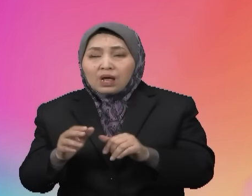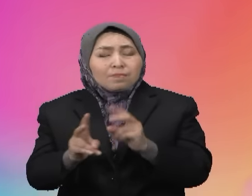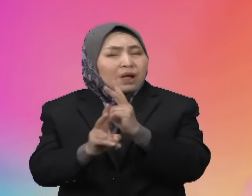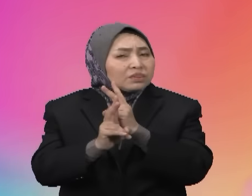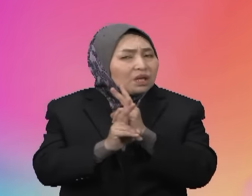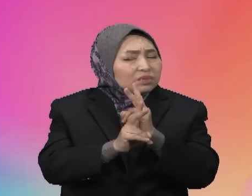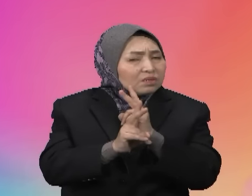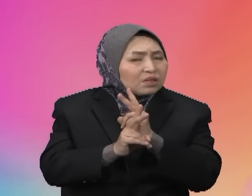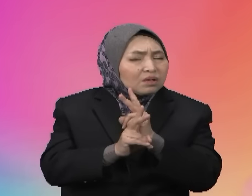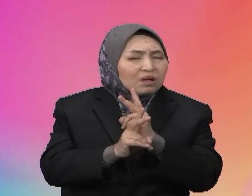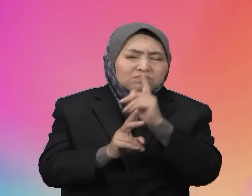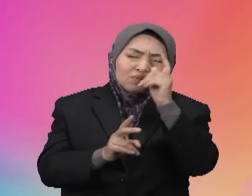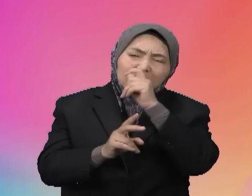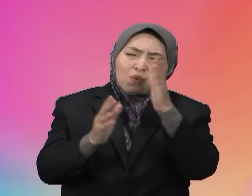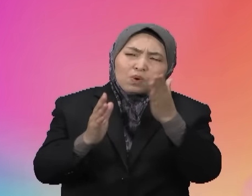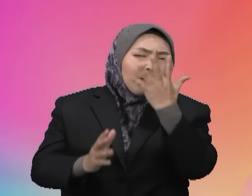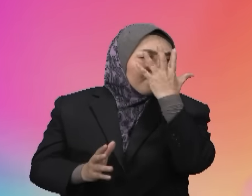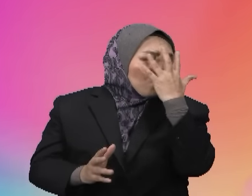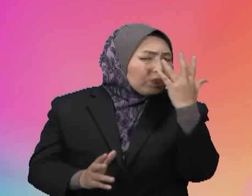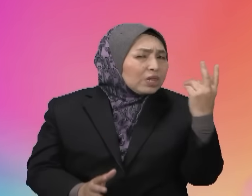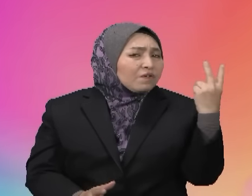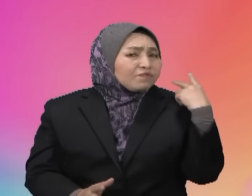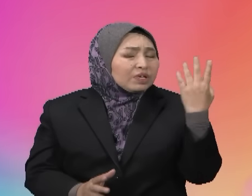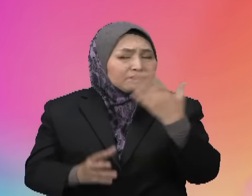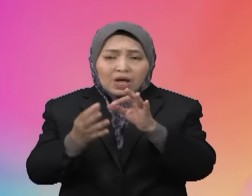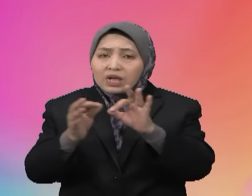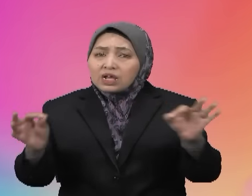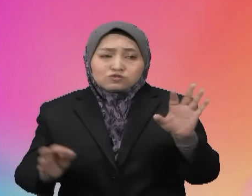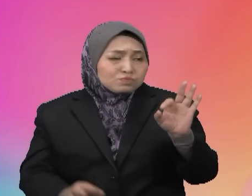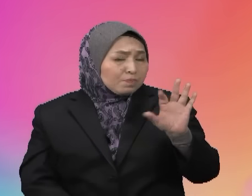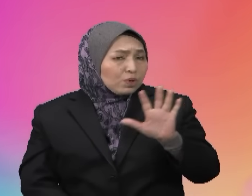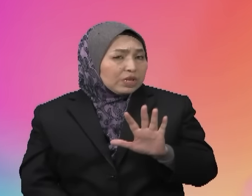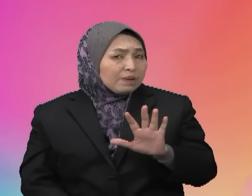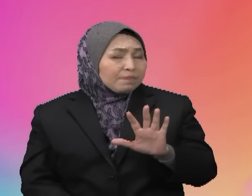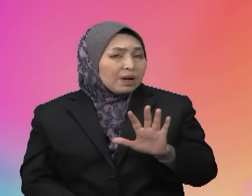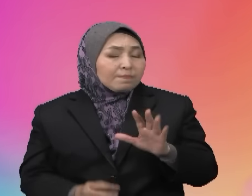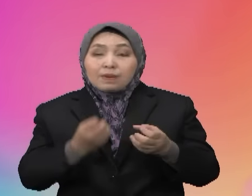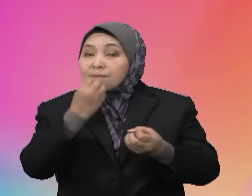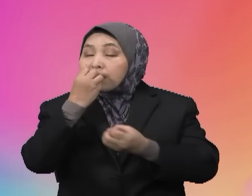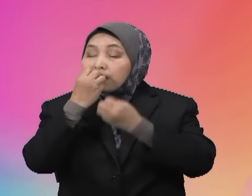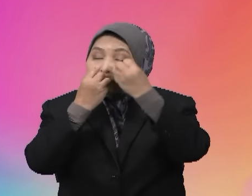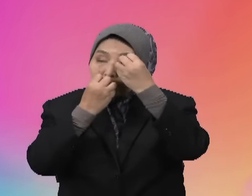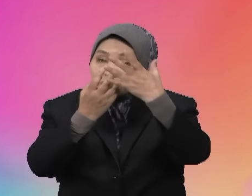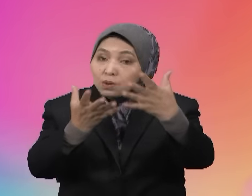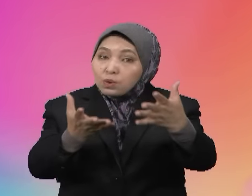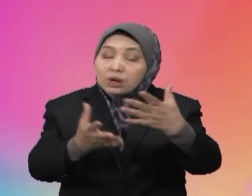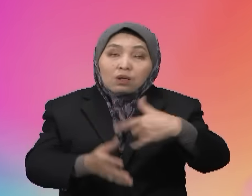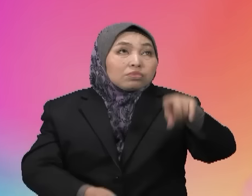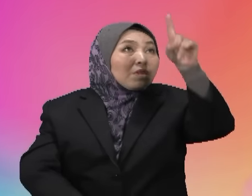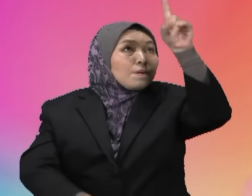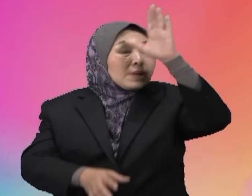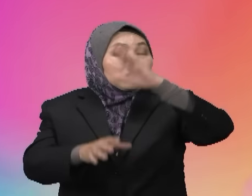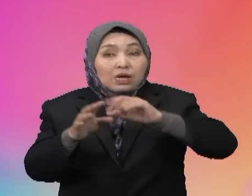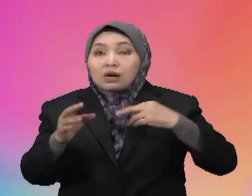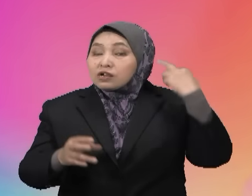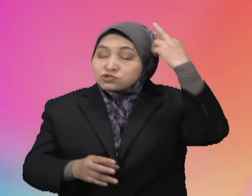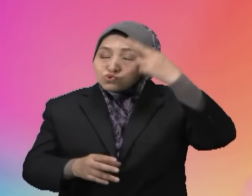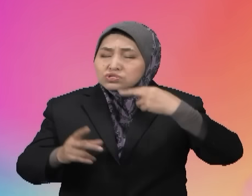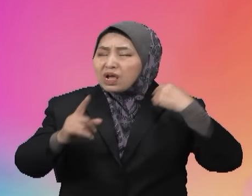muslihat orang-orang yang munafik. Diikuti pada ayat yang ke-95 pemberitahuan Allah kepada rasulnya tentang